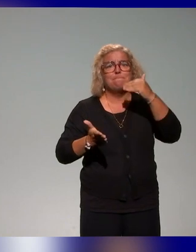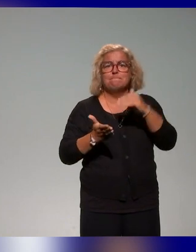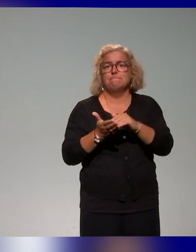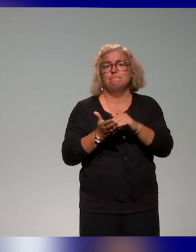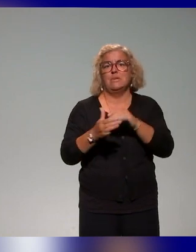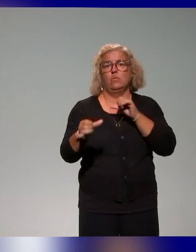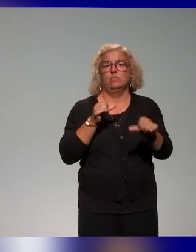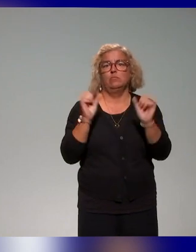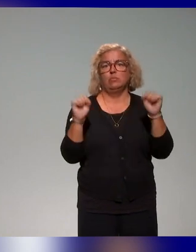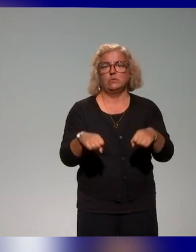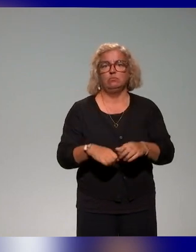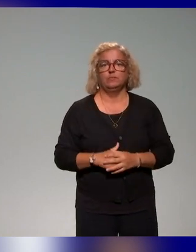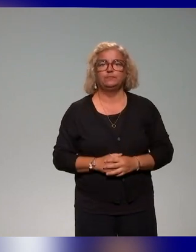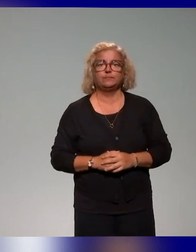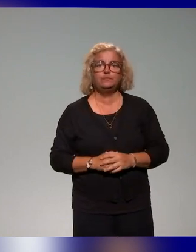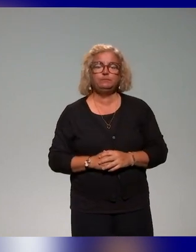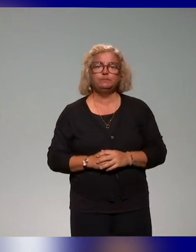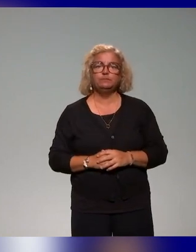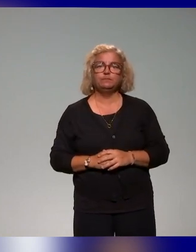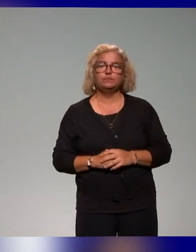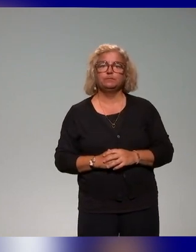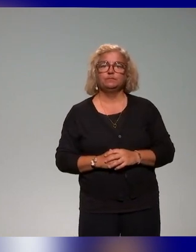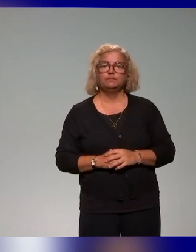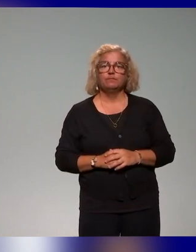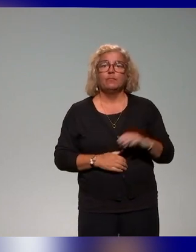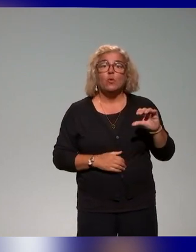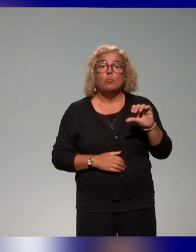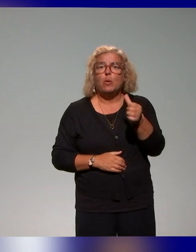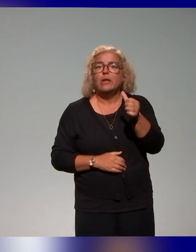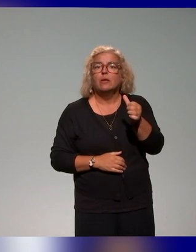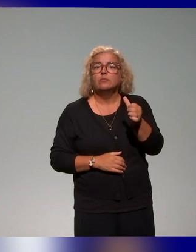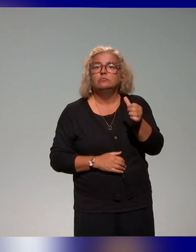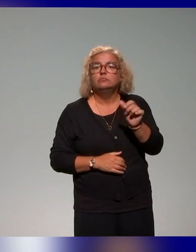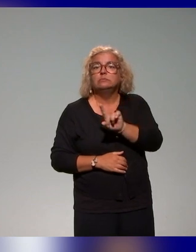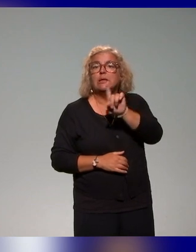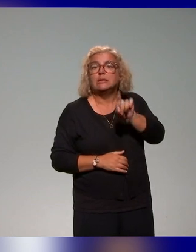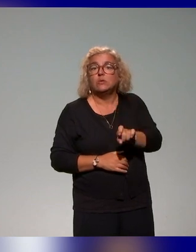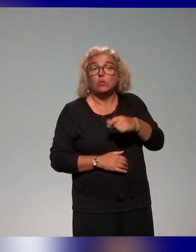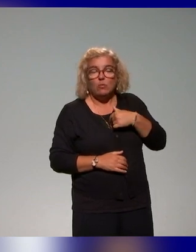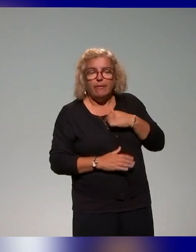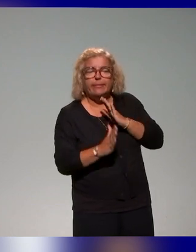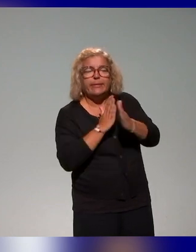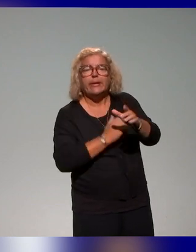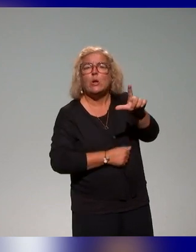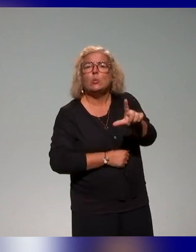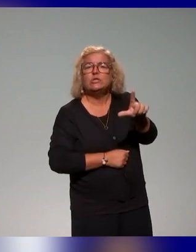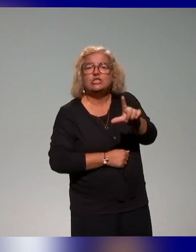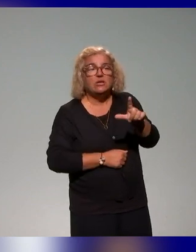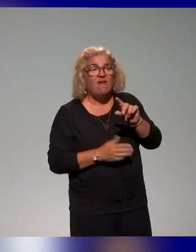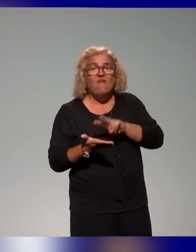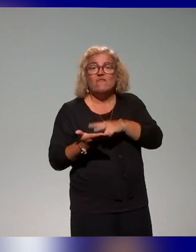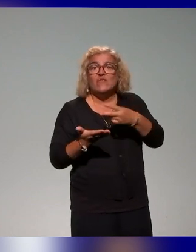possibles. La première question, bah, c'est finalement celle que je vais poser à Luigi, mais alors quelle version de Moodle,